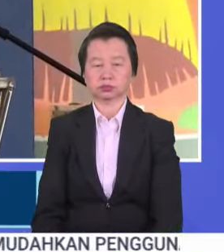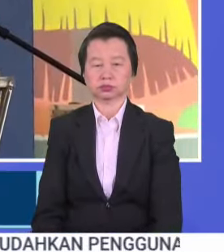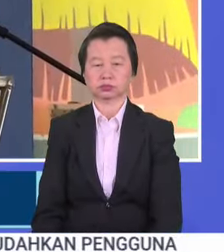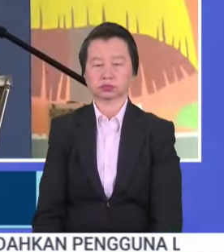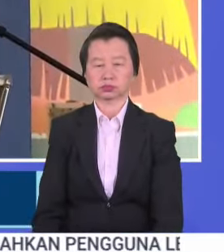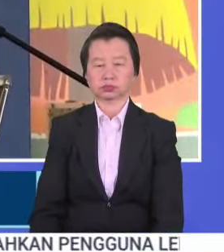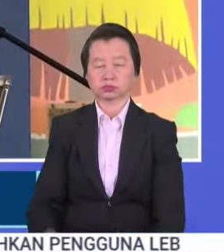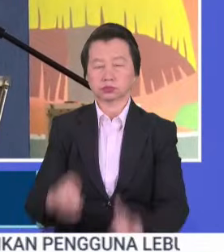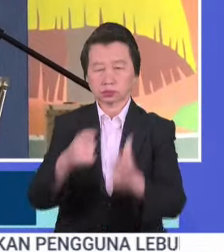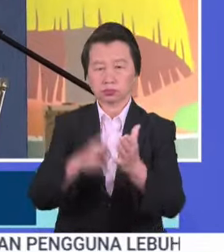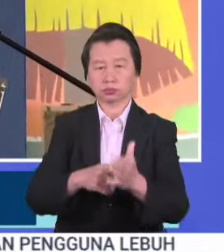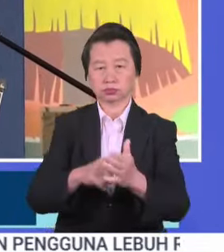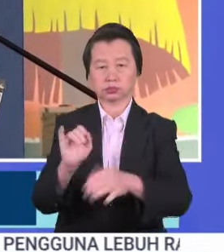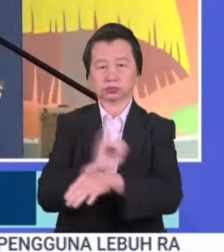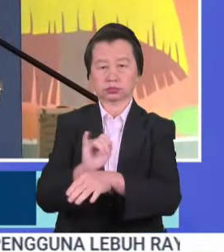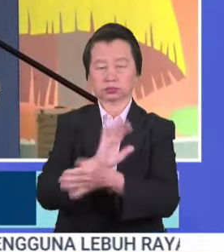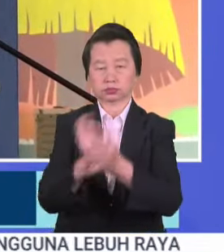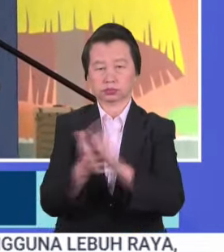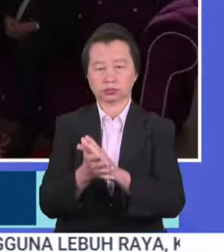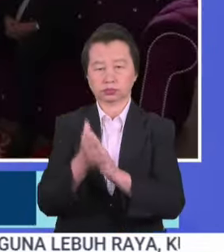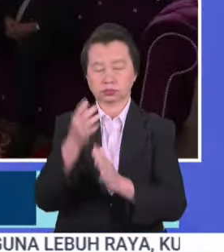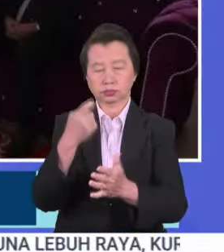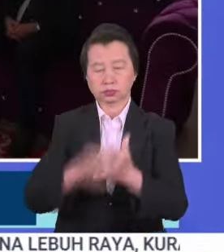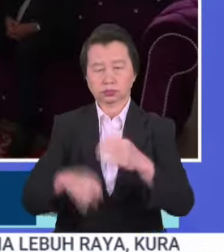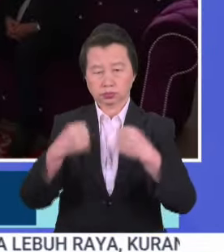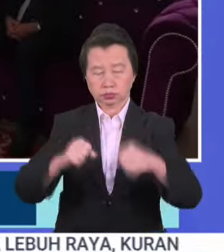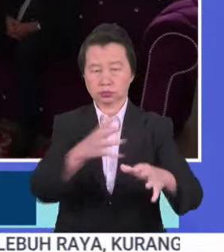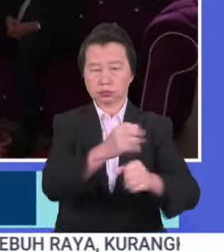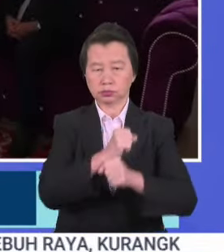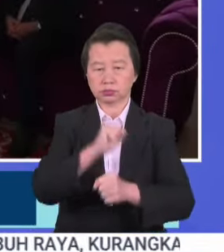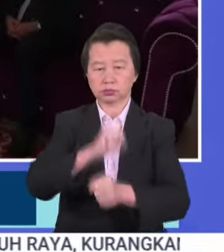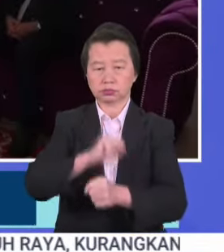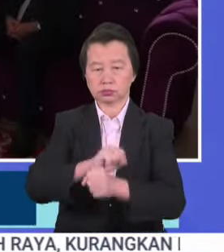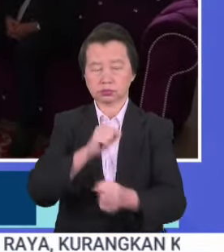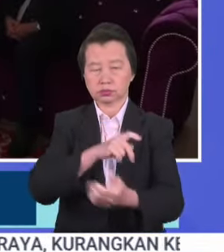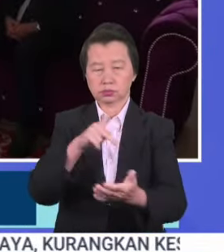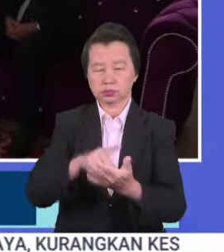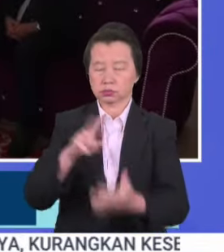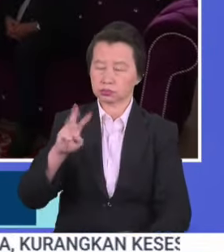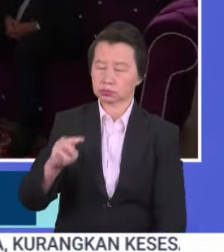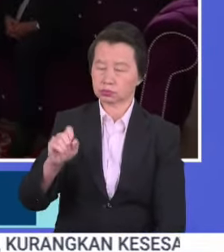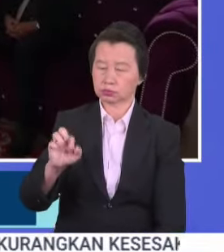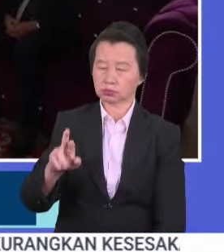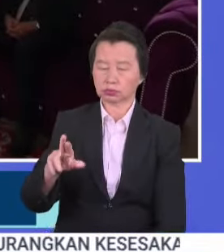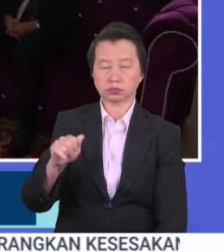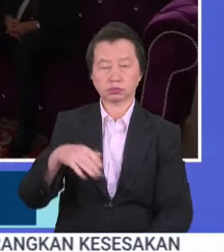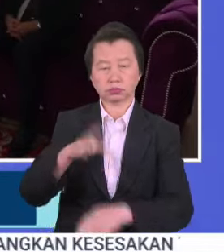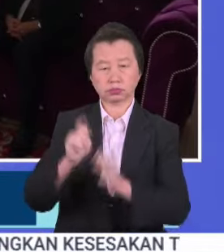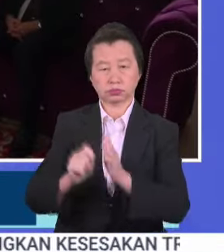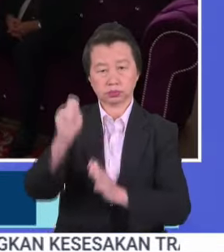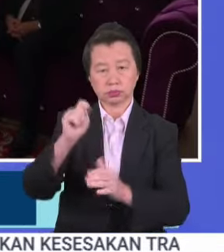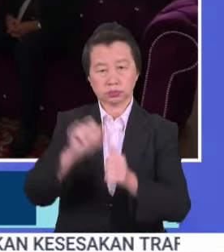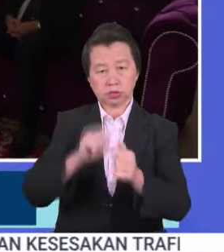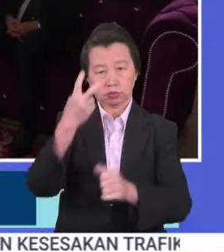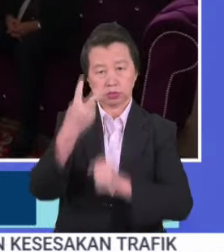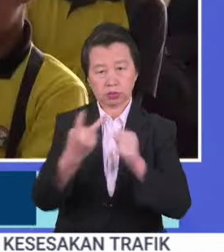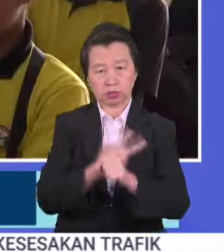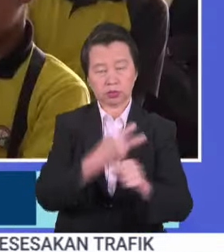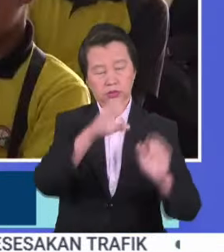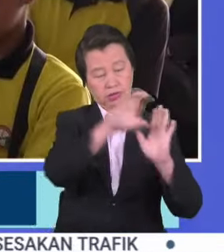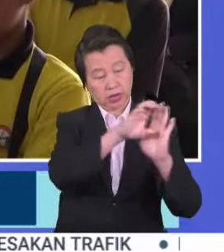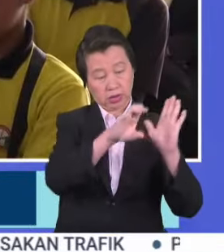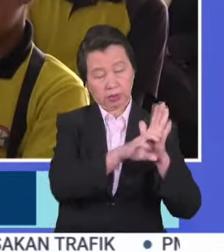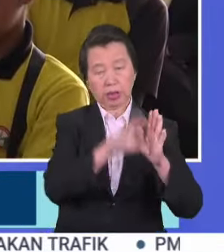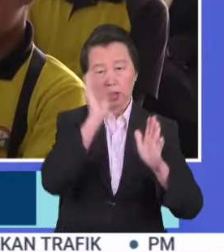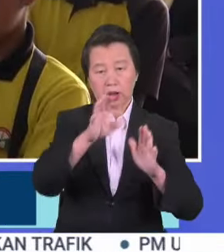Silibus yang menepati keperluan industri menjadikan nilai kebolehpasaran graduan pusat pendidikan MARA lebih tinggi. Setiap 2 tahun, silibus institusi